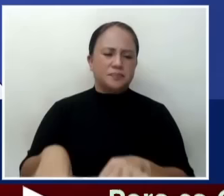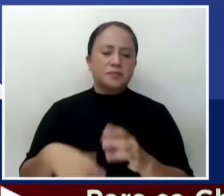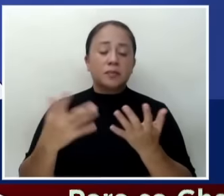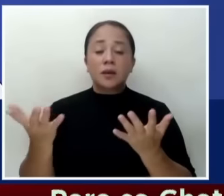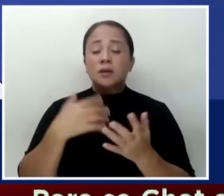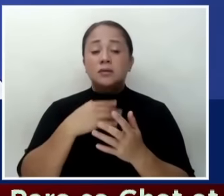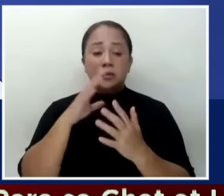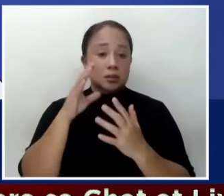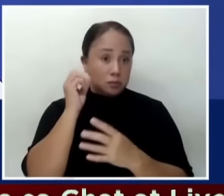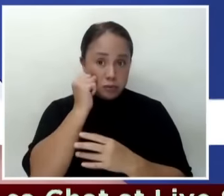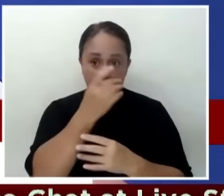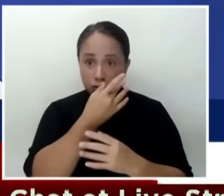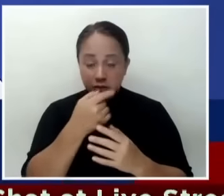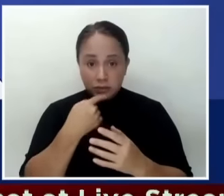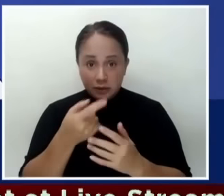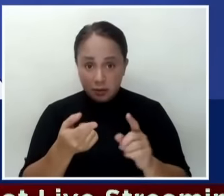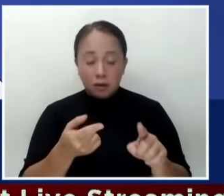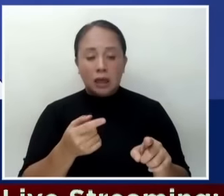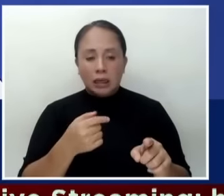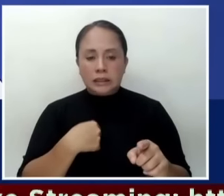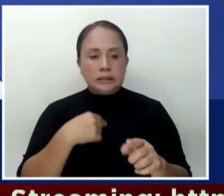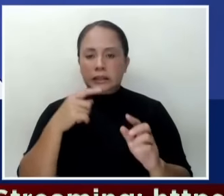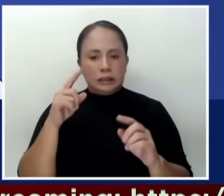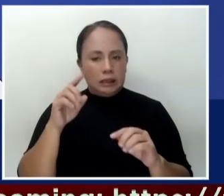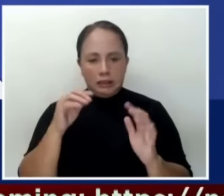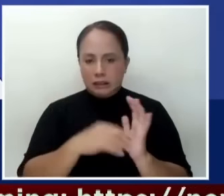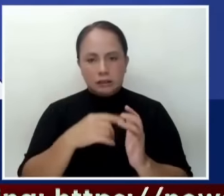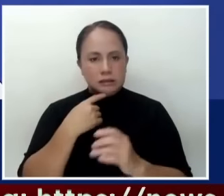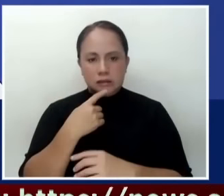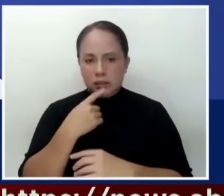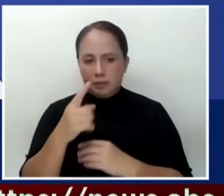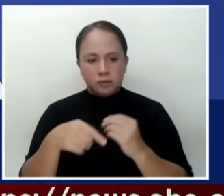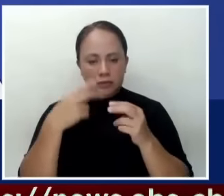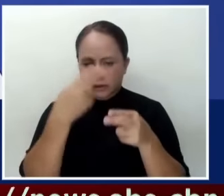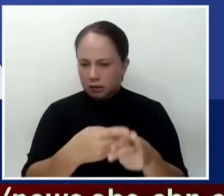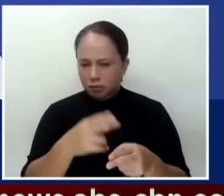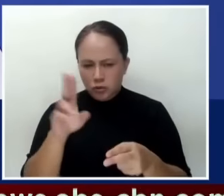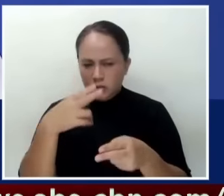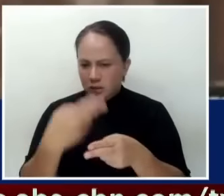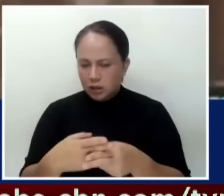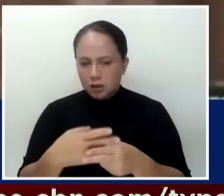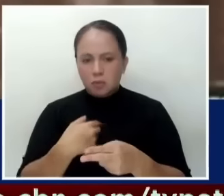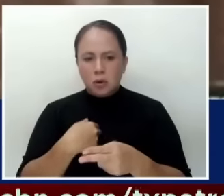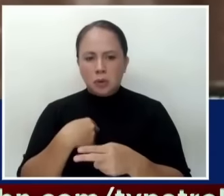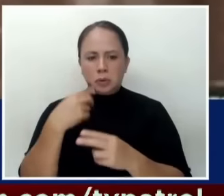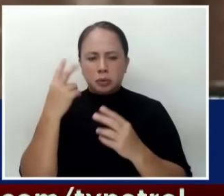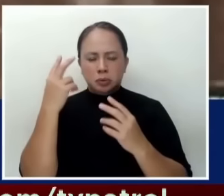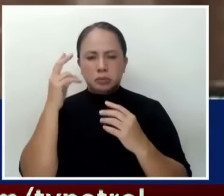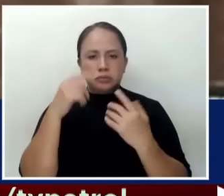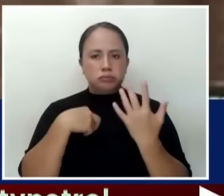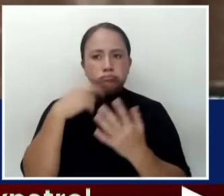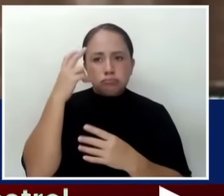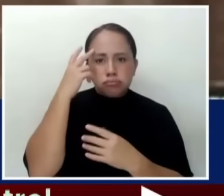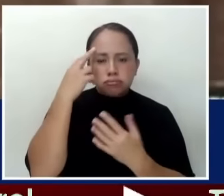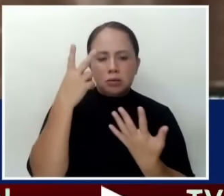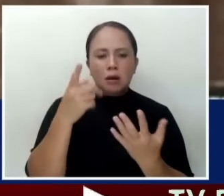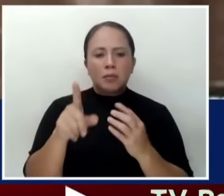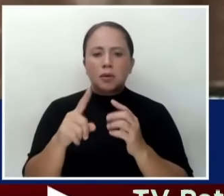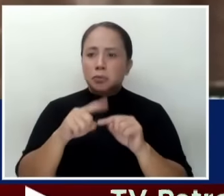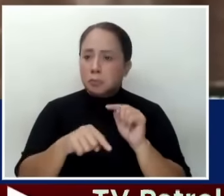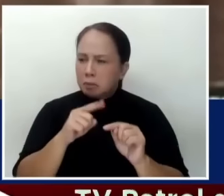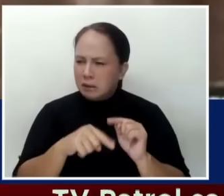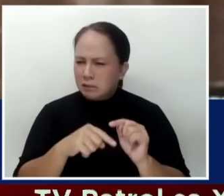umano ang masusunod, hindi na dapat pangbanggitin ni Marcos ang kanyang pangalan o sabihing nalin lang siya patungkol sa kanilang pagiging